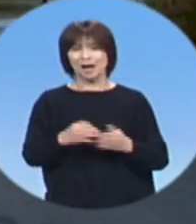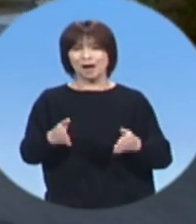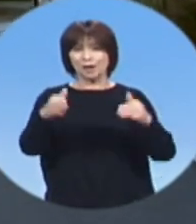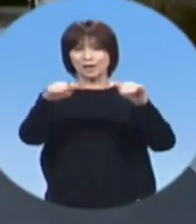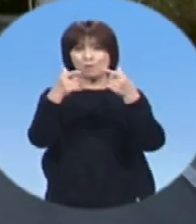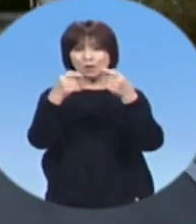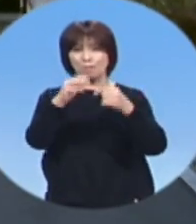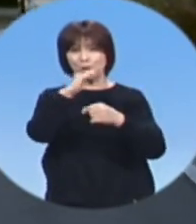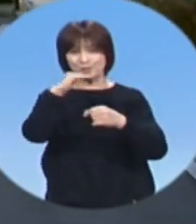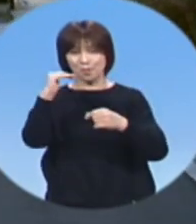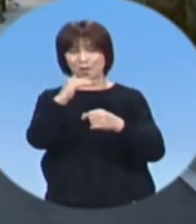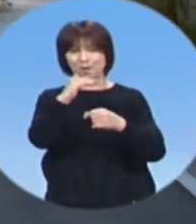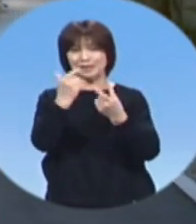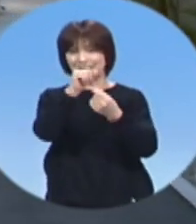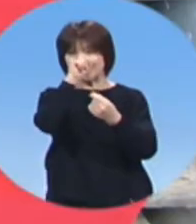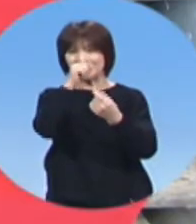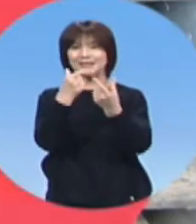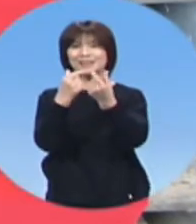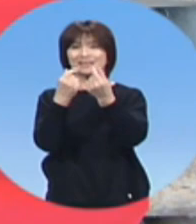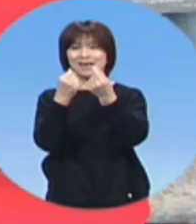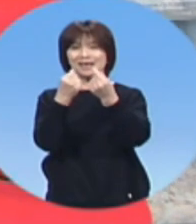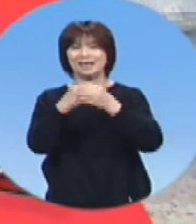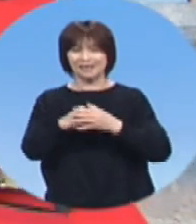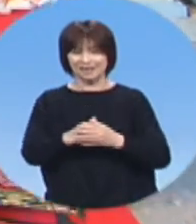もすごく素敵ですね。